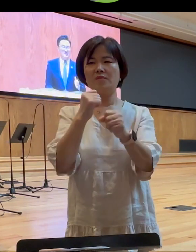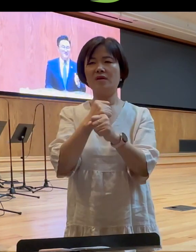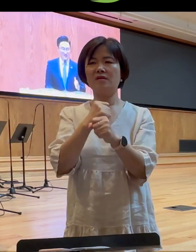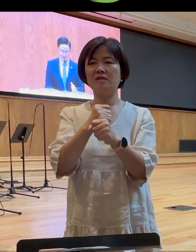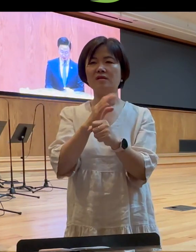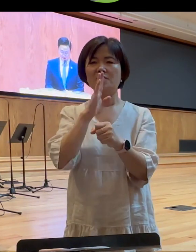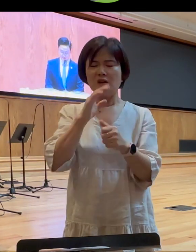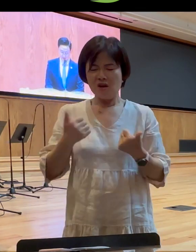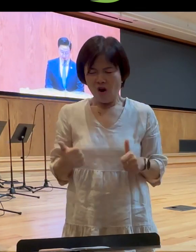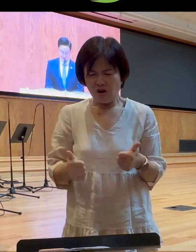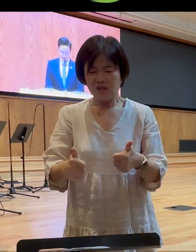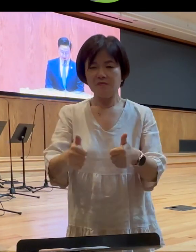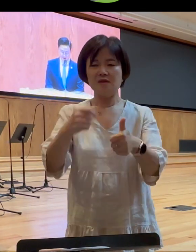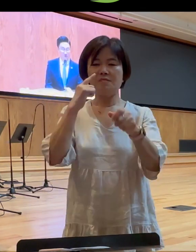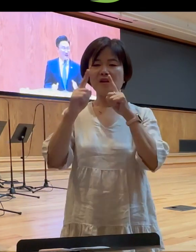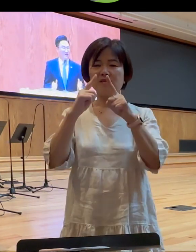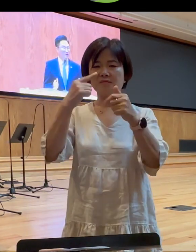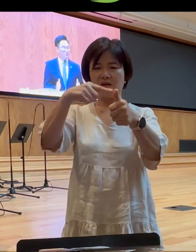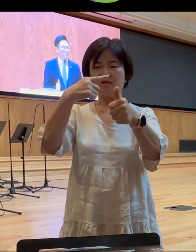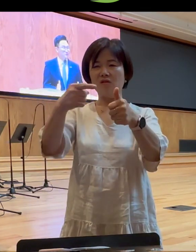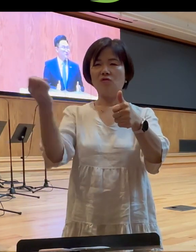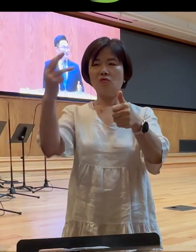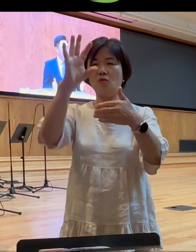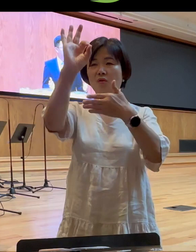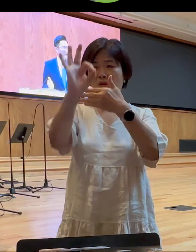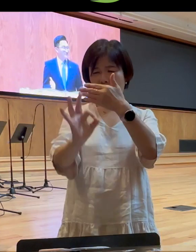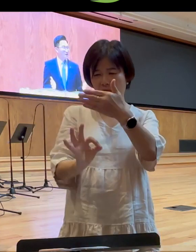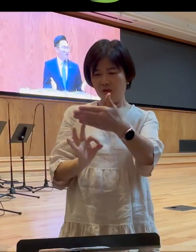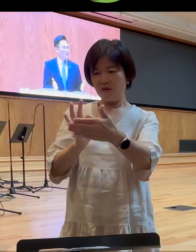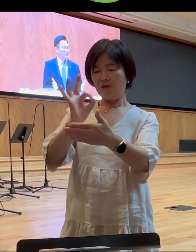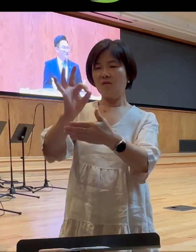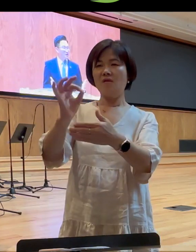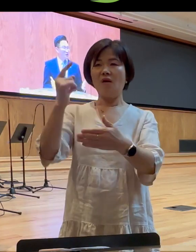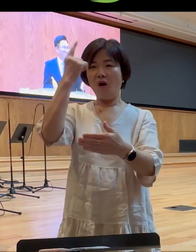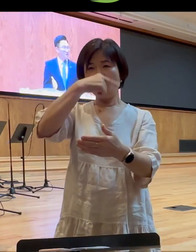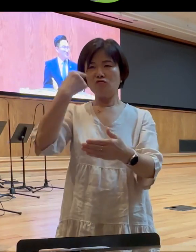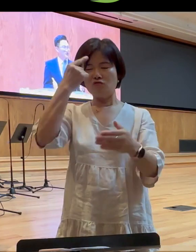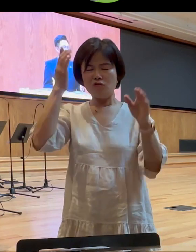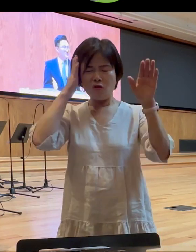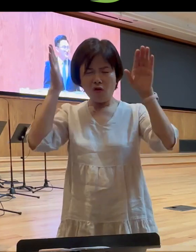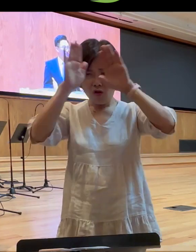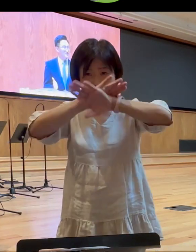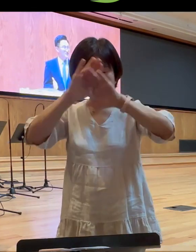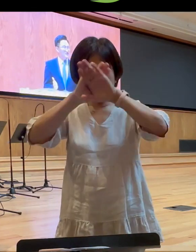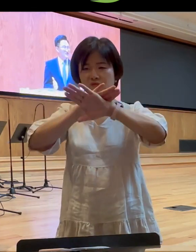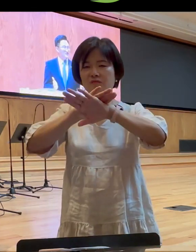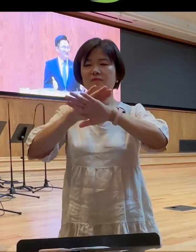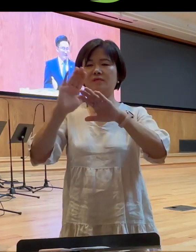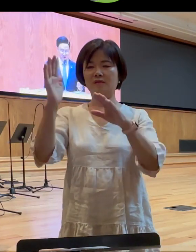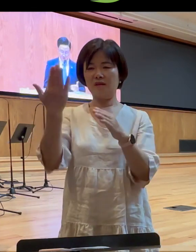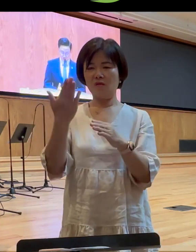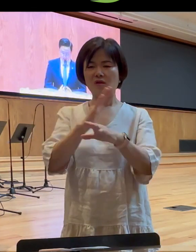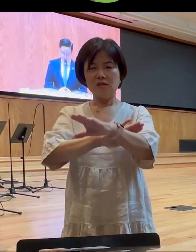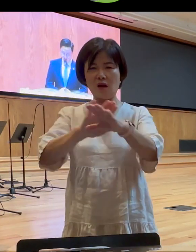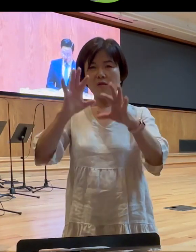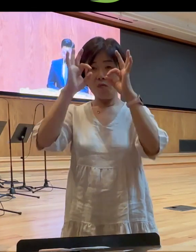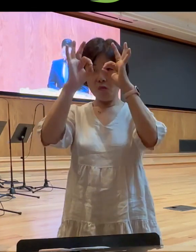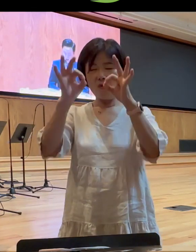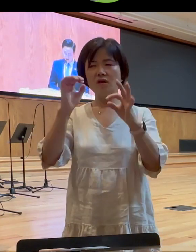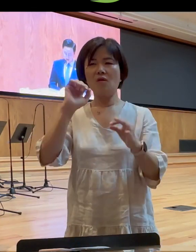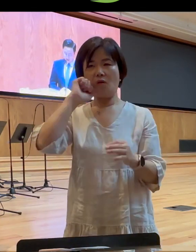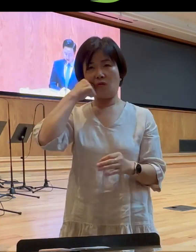말씀을 가르치셨습니다. 그리고 날이 어두워지고 그 무리들의 얼굴이 어둑어둑 잘 보이지 않을